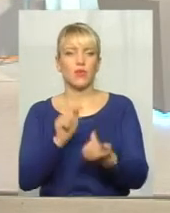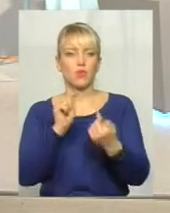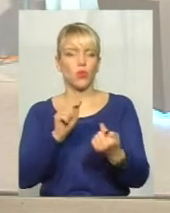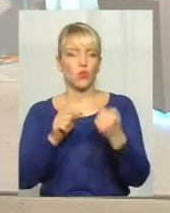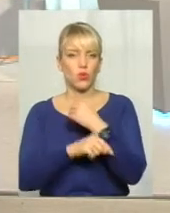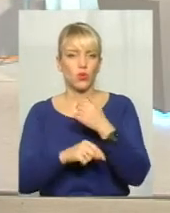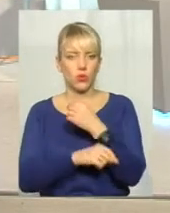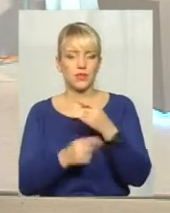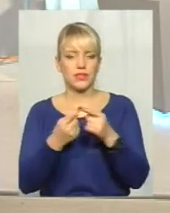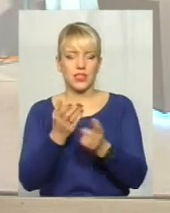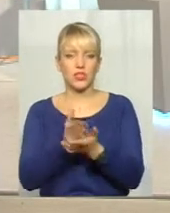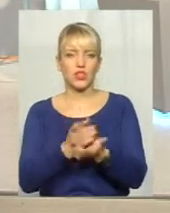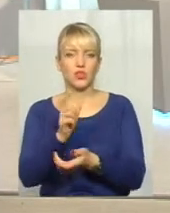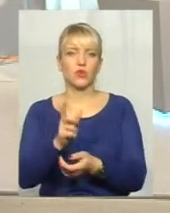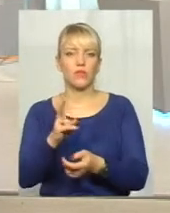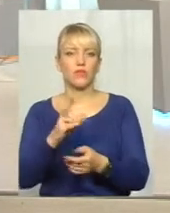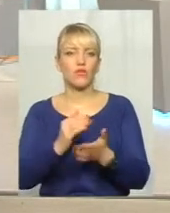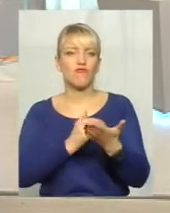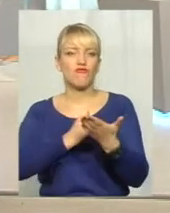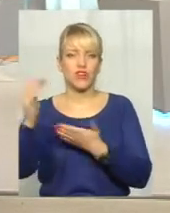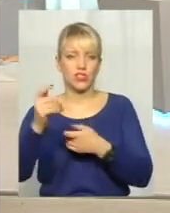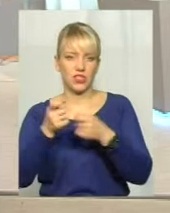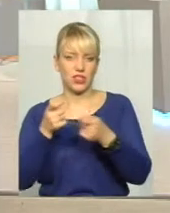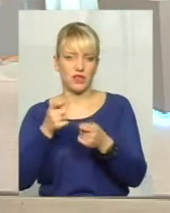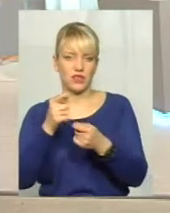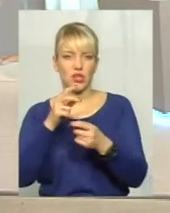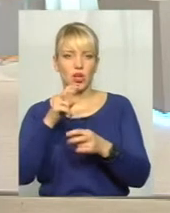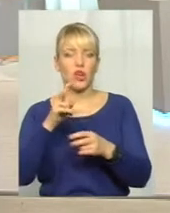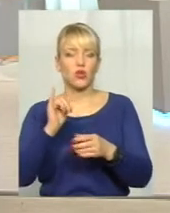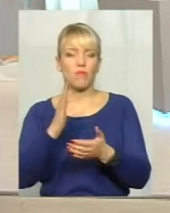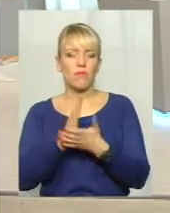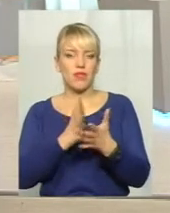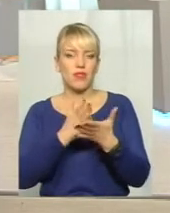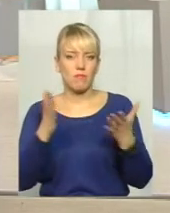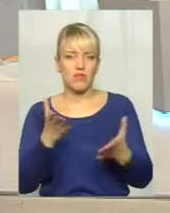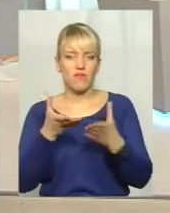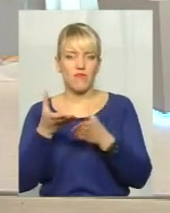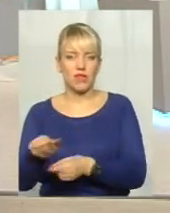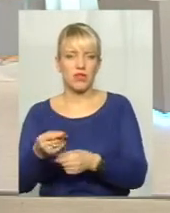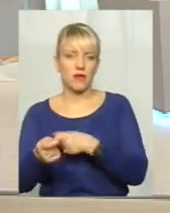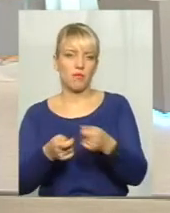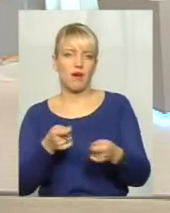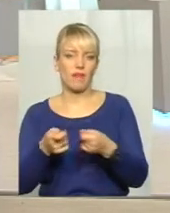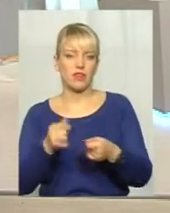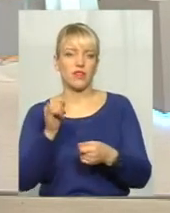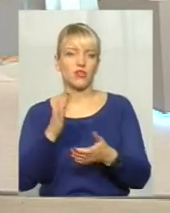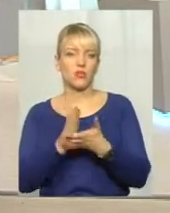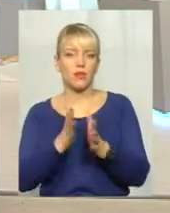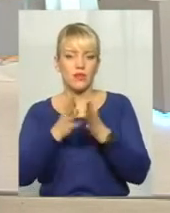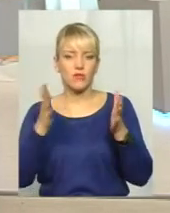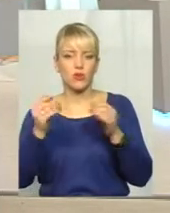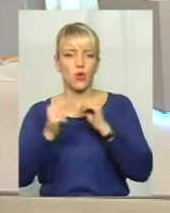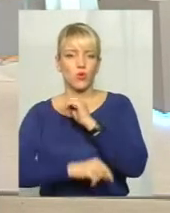чиновники, які знаходяться у найвищому керівництві, які мають найбільші важелі правління і які мають ну, найбільші корупційні